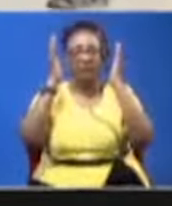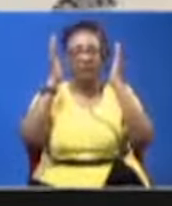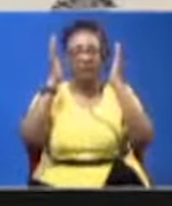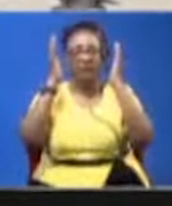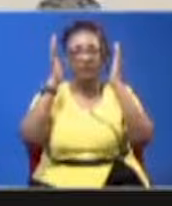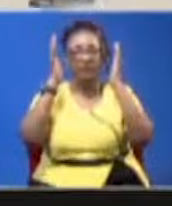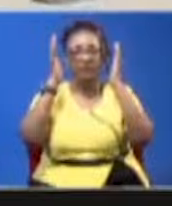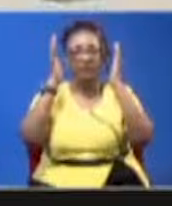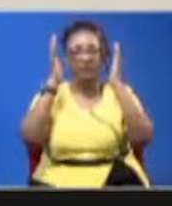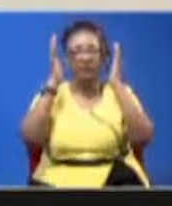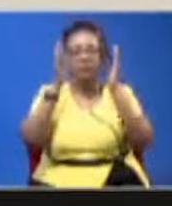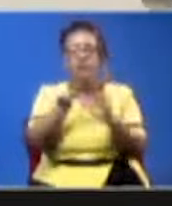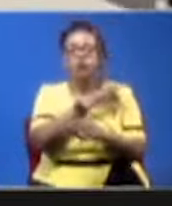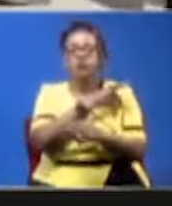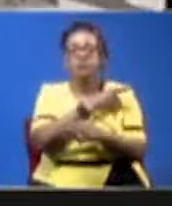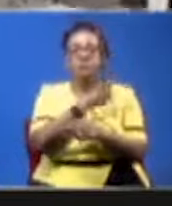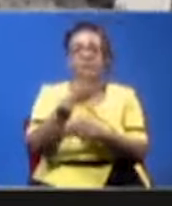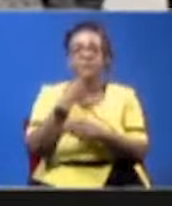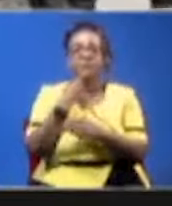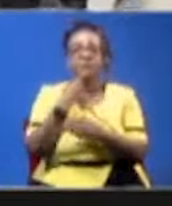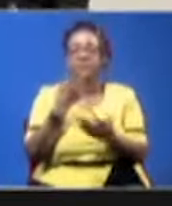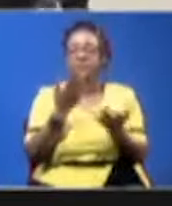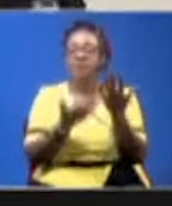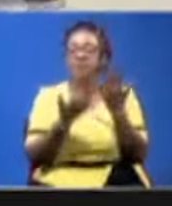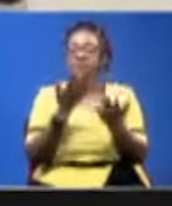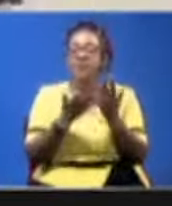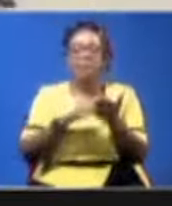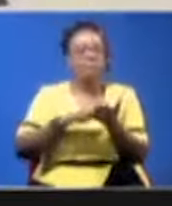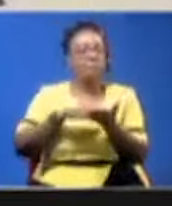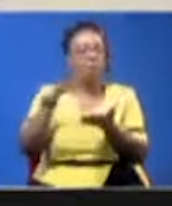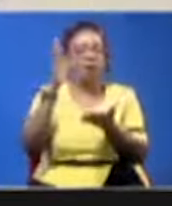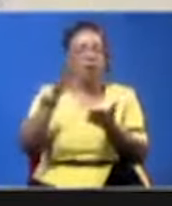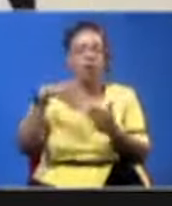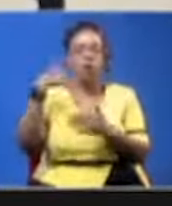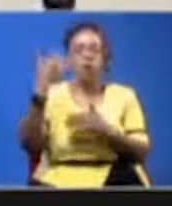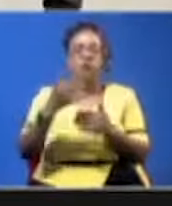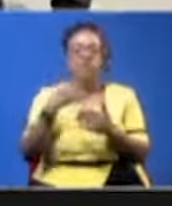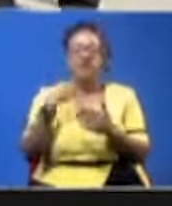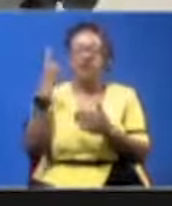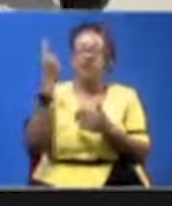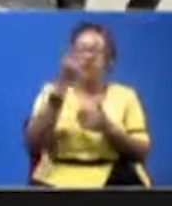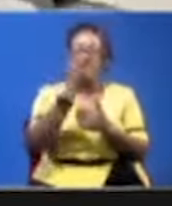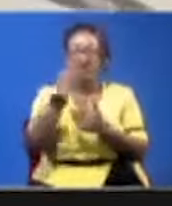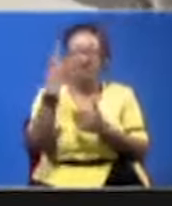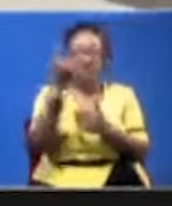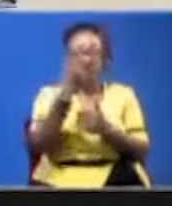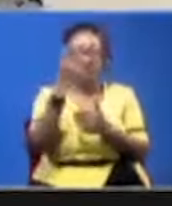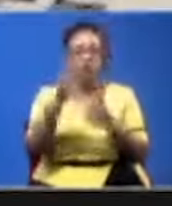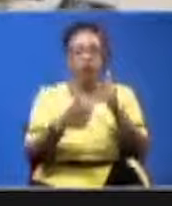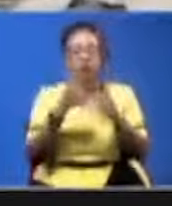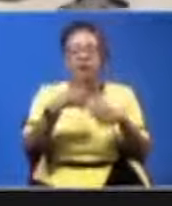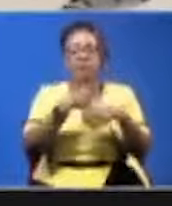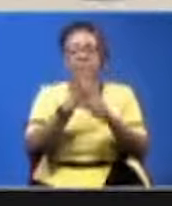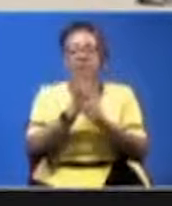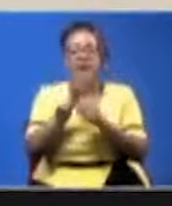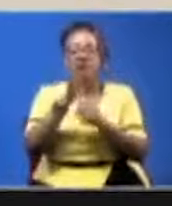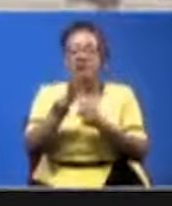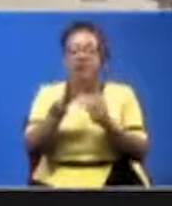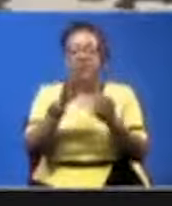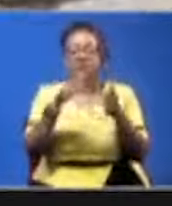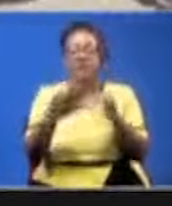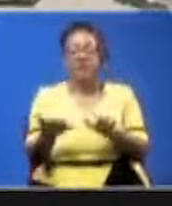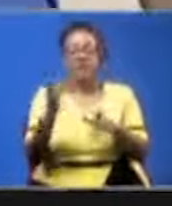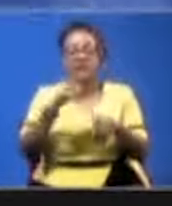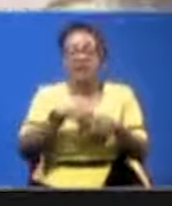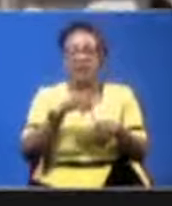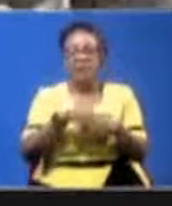Kwa mujibu wa madaktari, kuna uwezekano kuwa wengi wao wanashikwa na kisunzi cha usafiri ambao huwafanya kuzimia tu